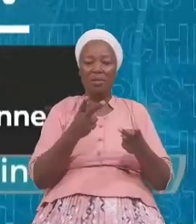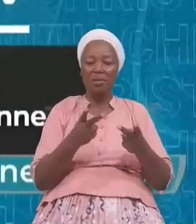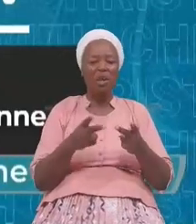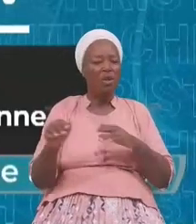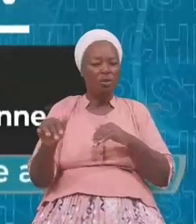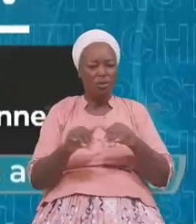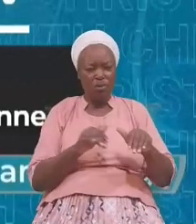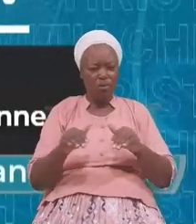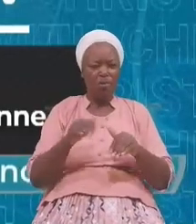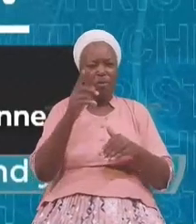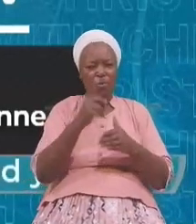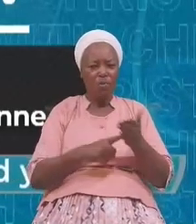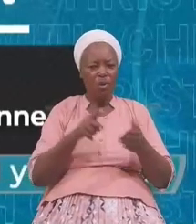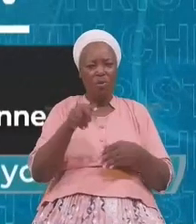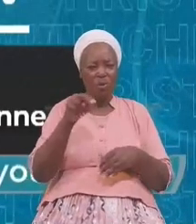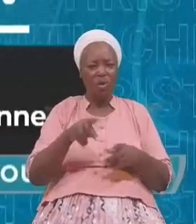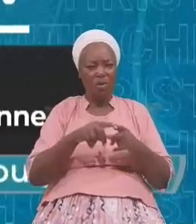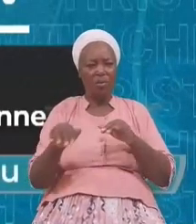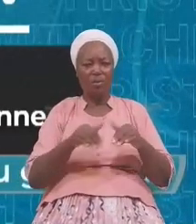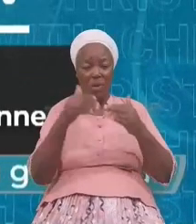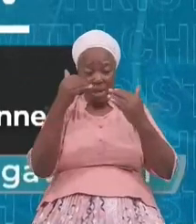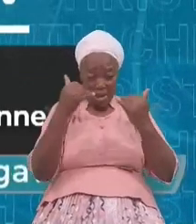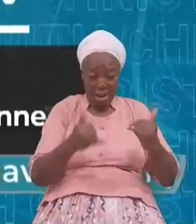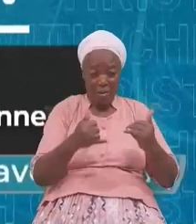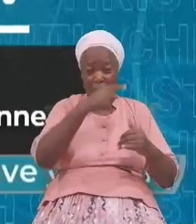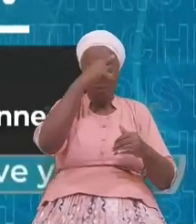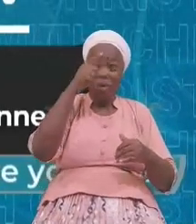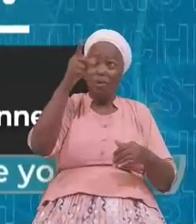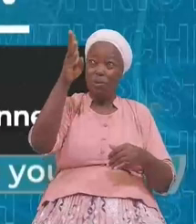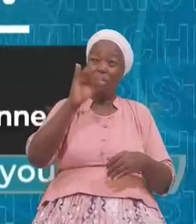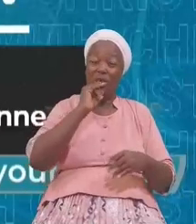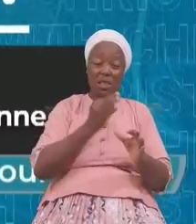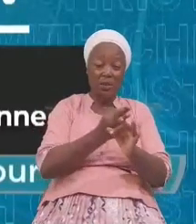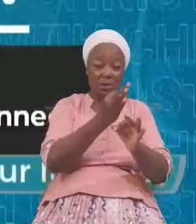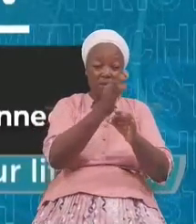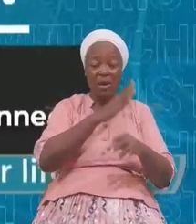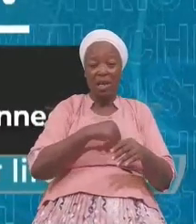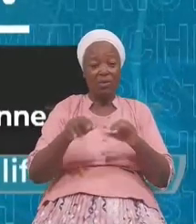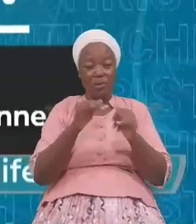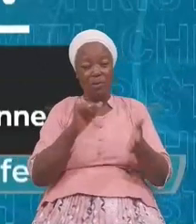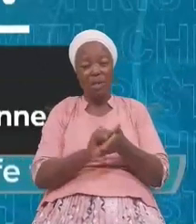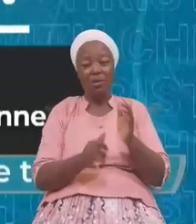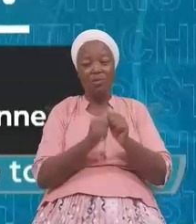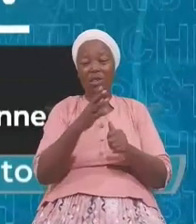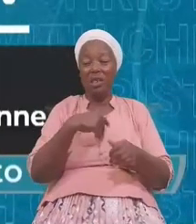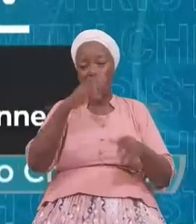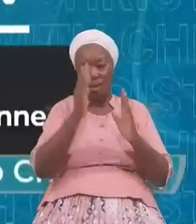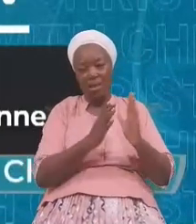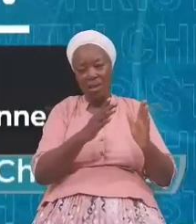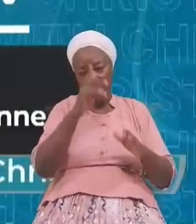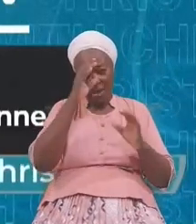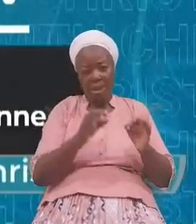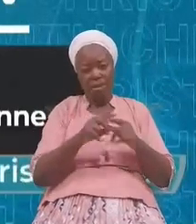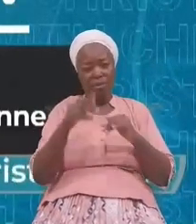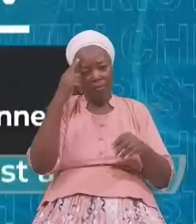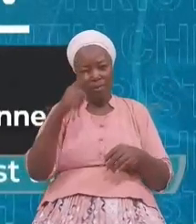du royaume du céleste. Il est fidèle. Il fera ce qu'il a promis faire. Nous avons été enseignés clairement